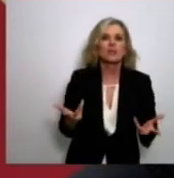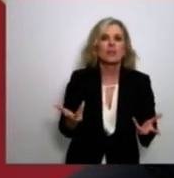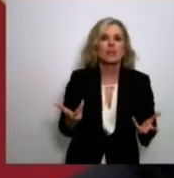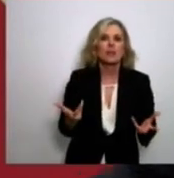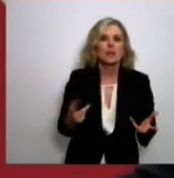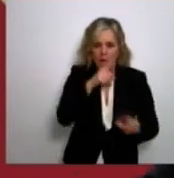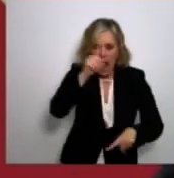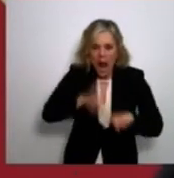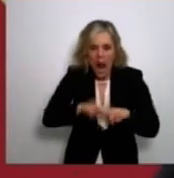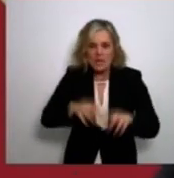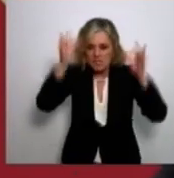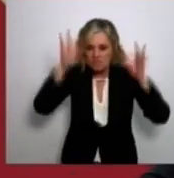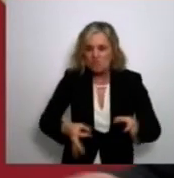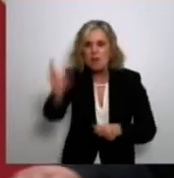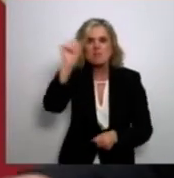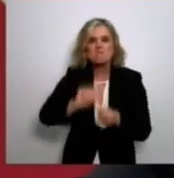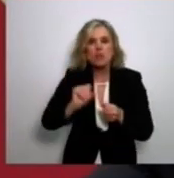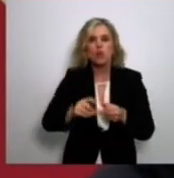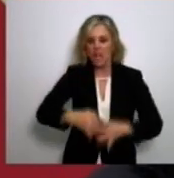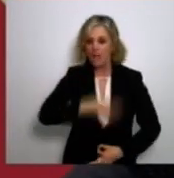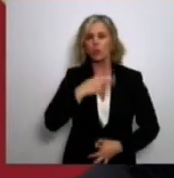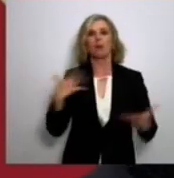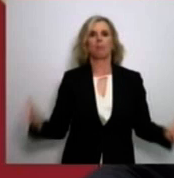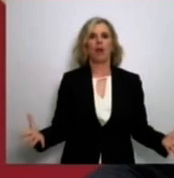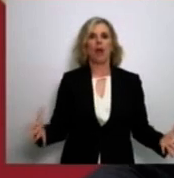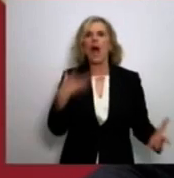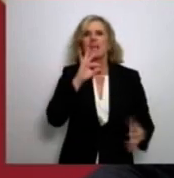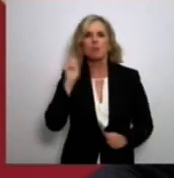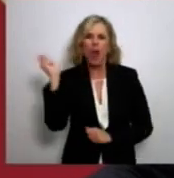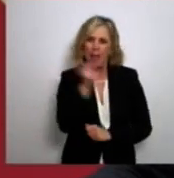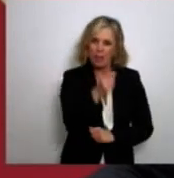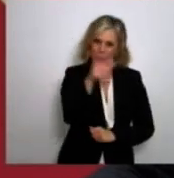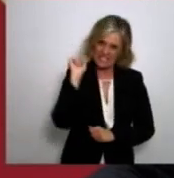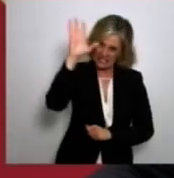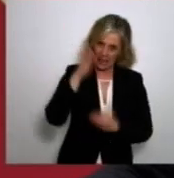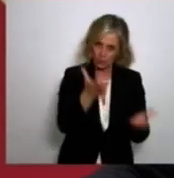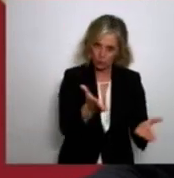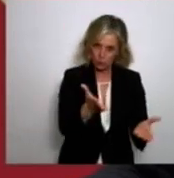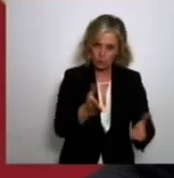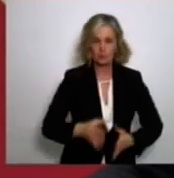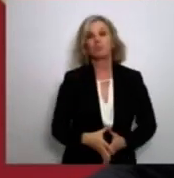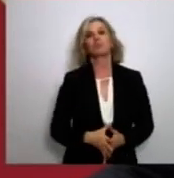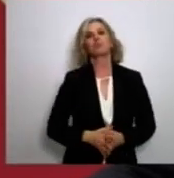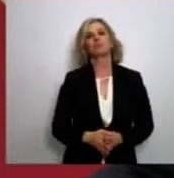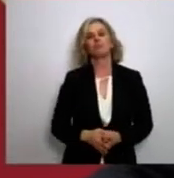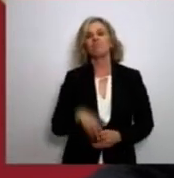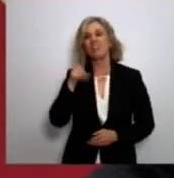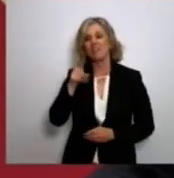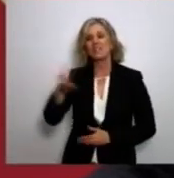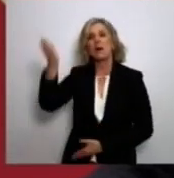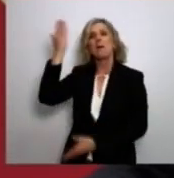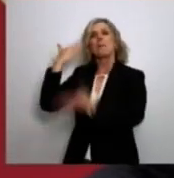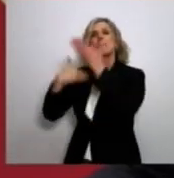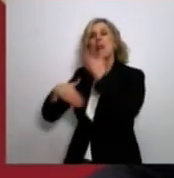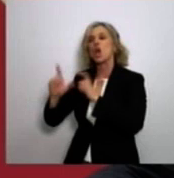πάρα πολλές λύσεις, αλλά η πρώτη λύση είναι η εξάλειψη αυτών των πάλιων οικογενειών και